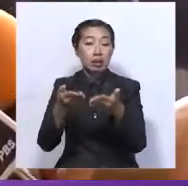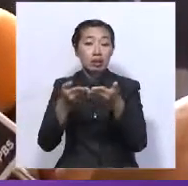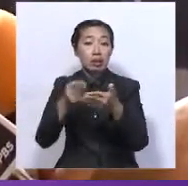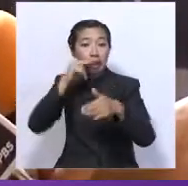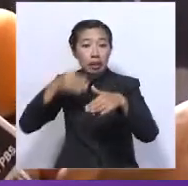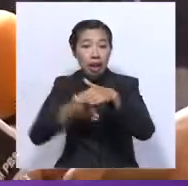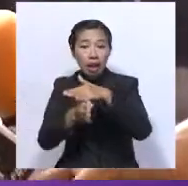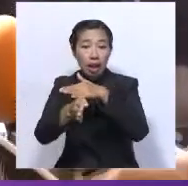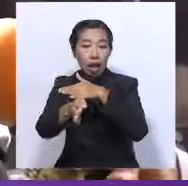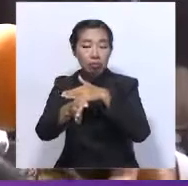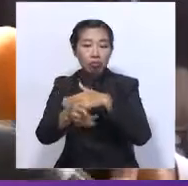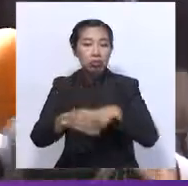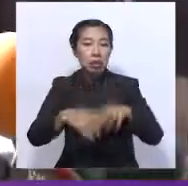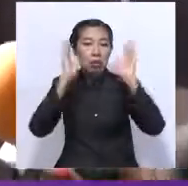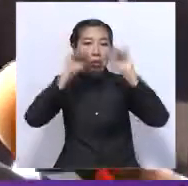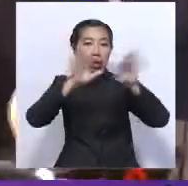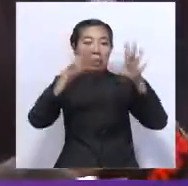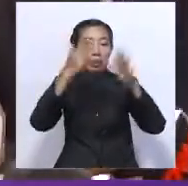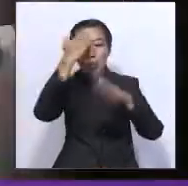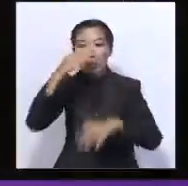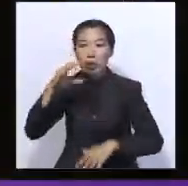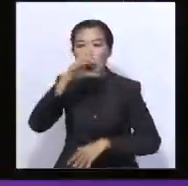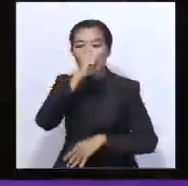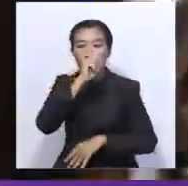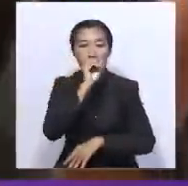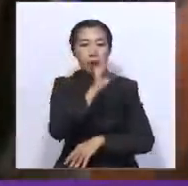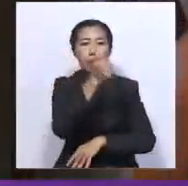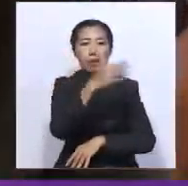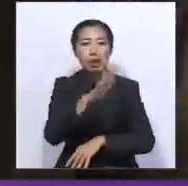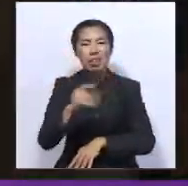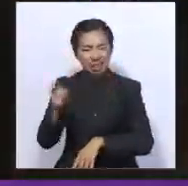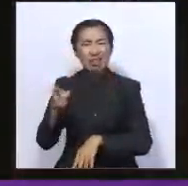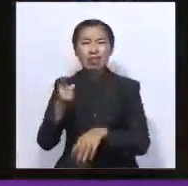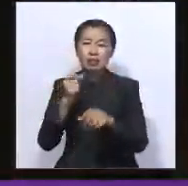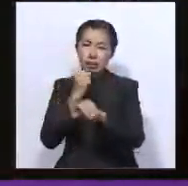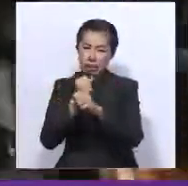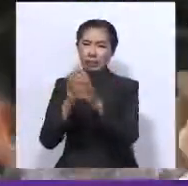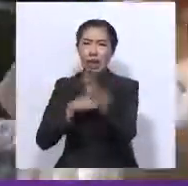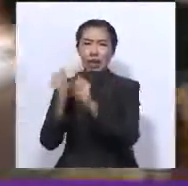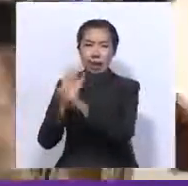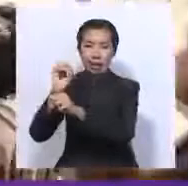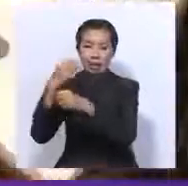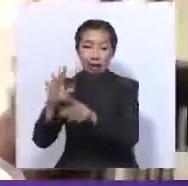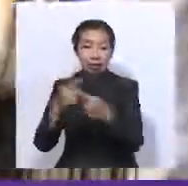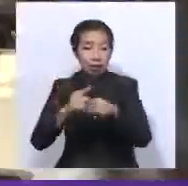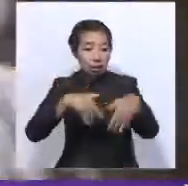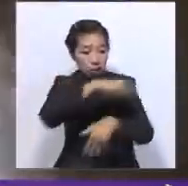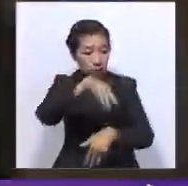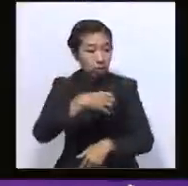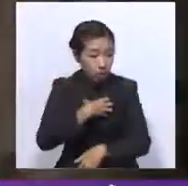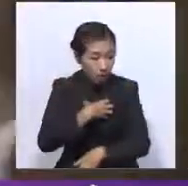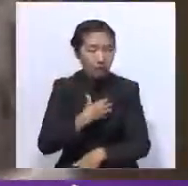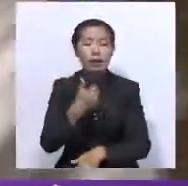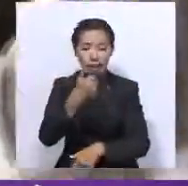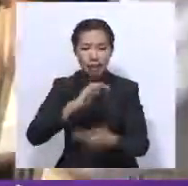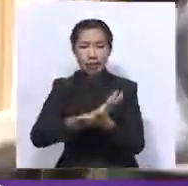ารถเปิดเผยต่อสาธารณชนได้ซึ่งเป็นแนวทางการปฏิบัติมาแล้วถึง50ปีแต่หากประชาชนต้องการทราบก็สามารถที่จะเปิดเผยได้